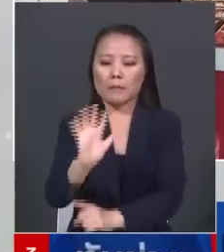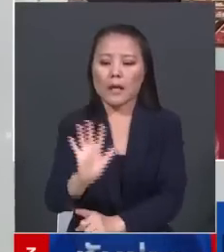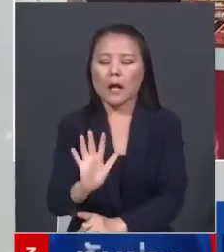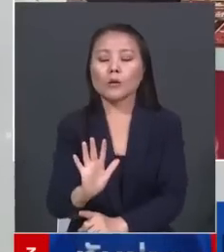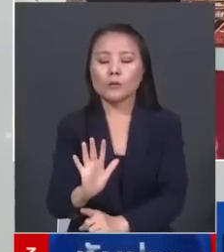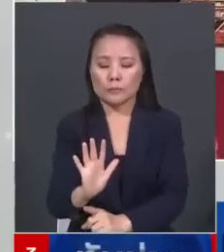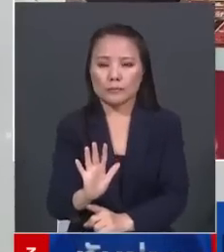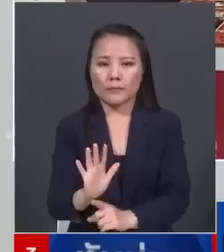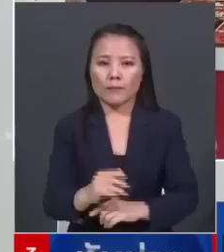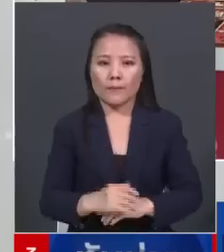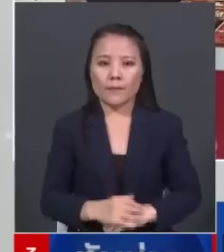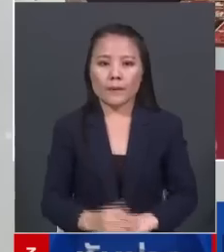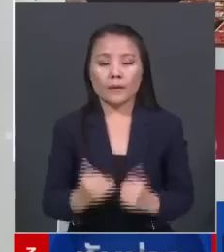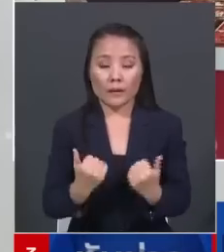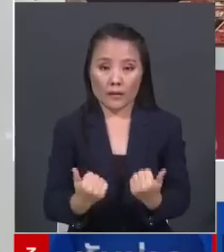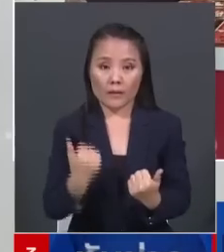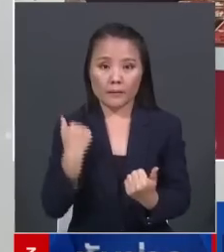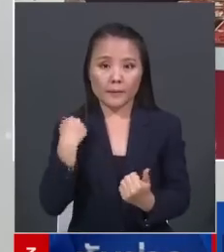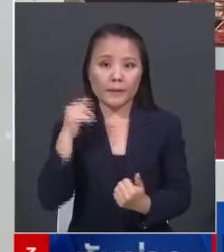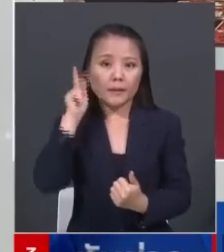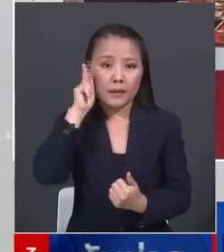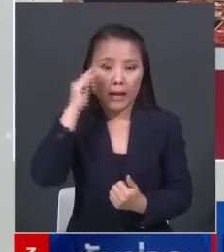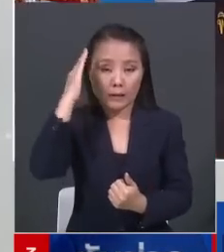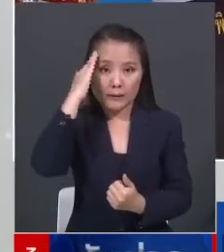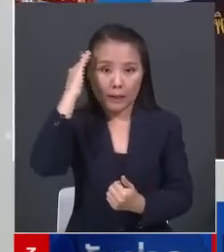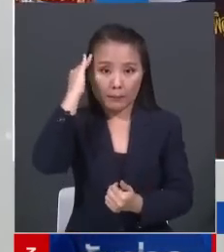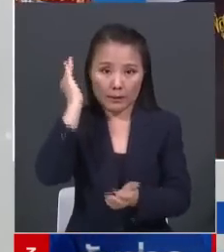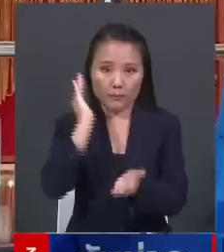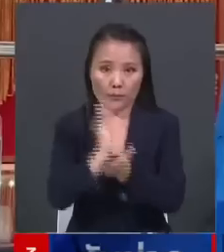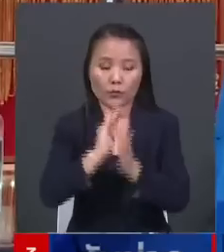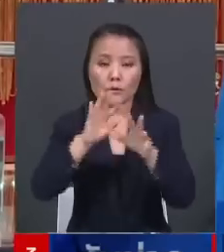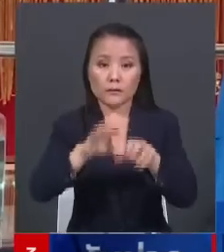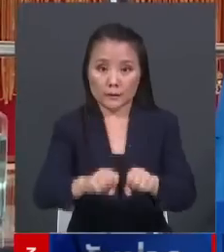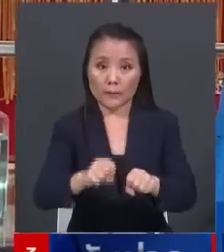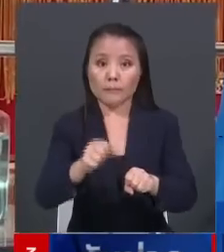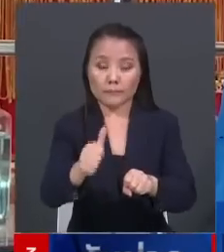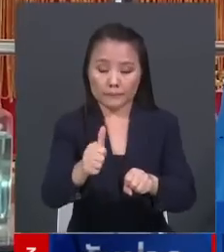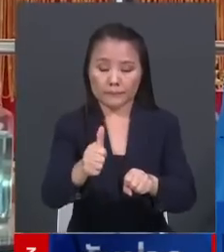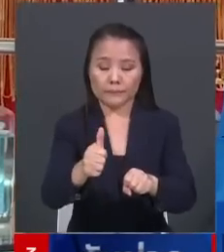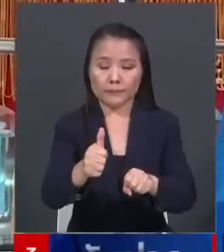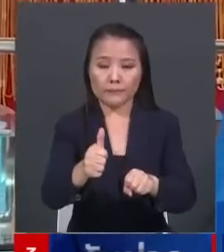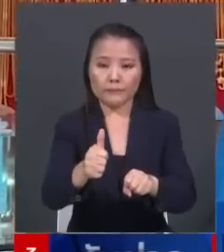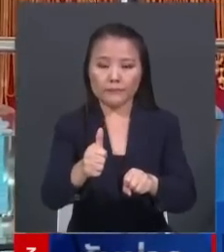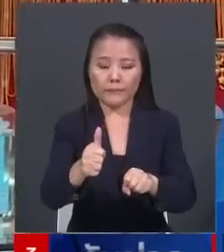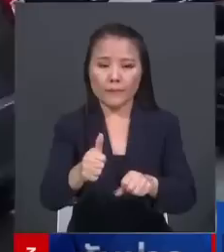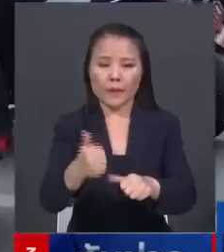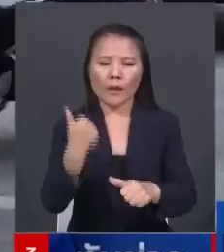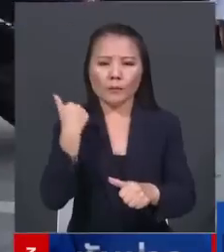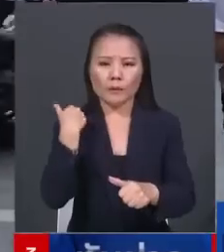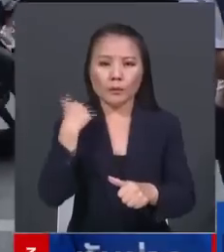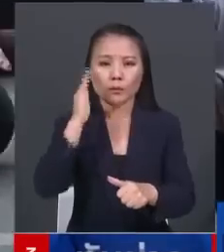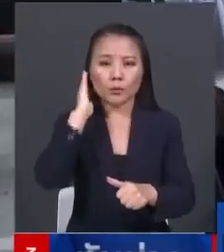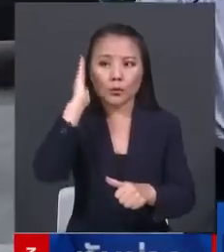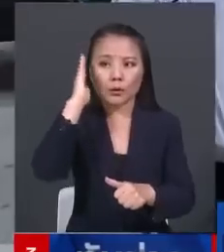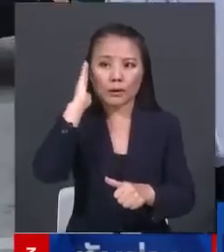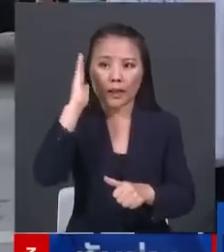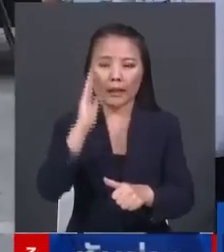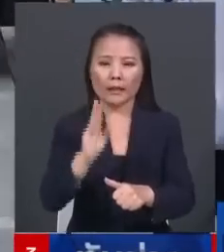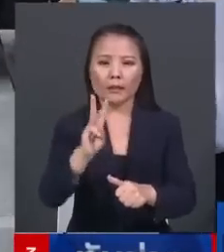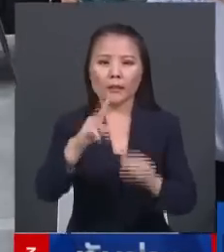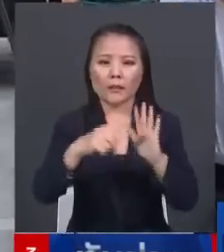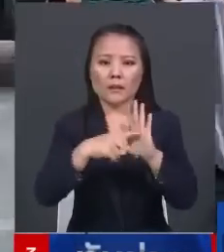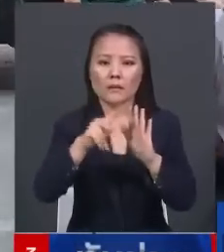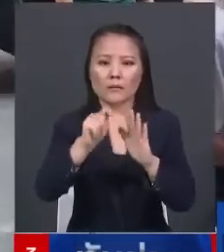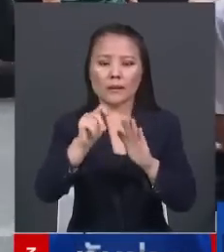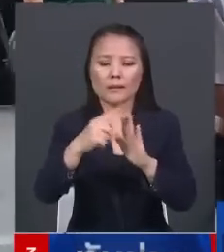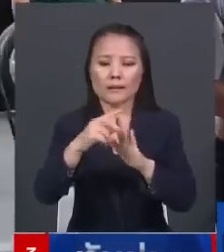คะล่าสุดค่ะมีรายงานว่าตำรวจสามารถจับกุมตัวผู้ก่อเหตุไว้ได้แล้วนะคะก็คือนายวสันต์สิทธิหรือว่